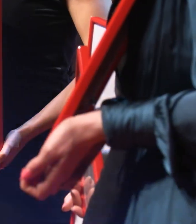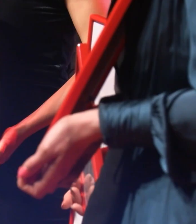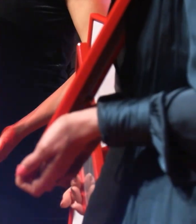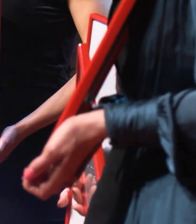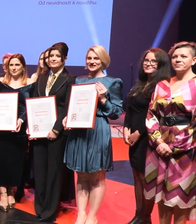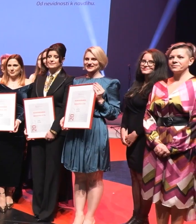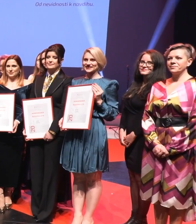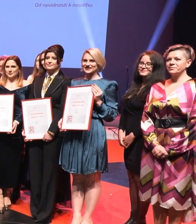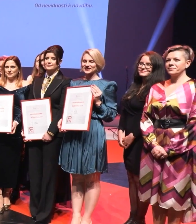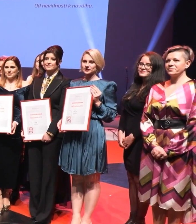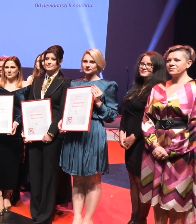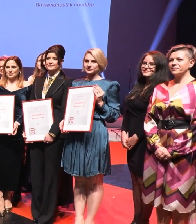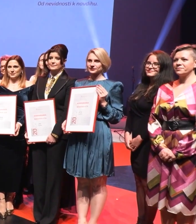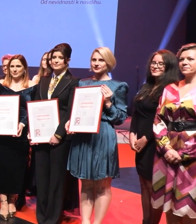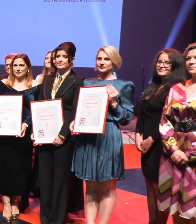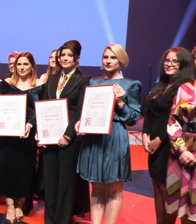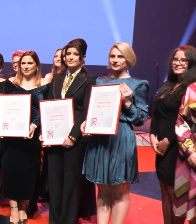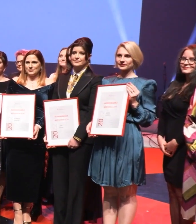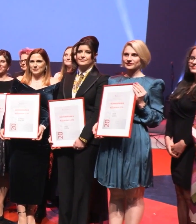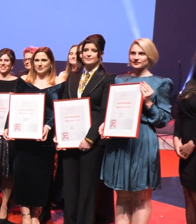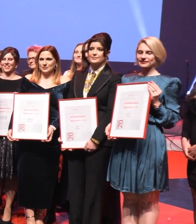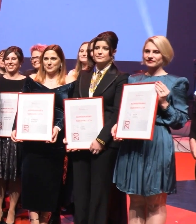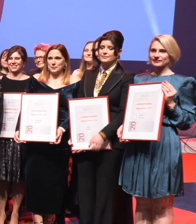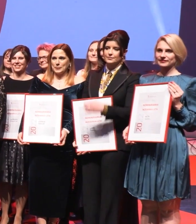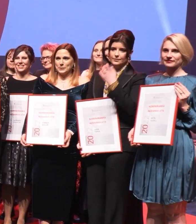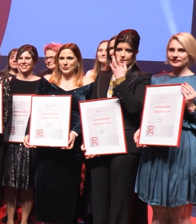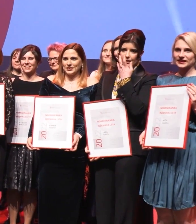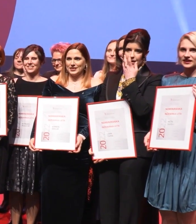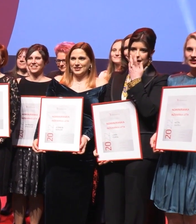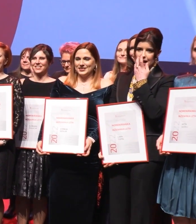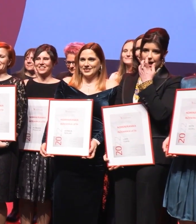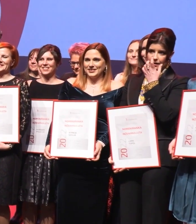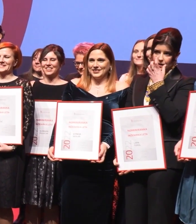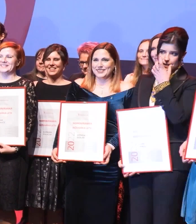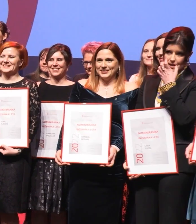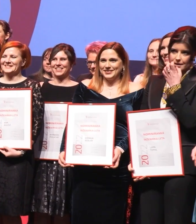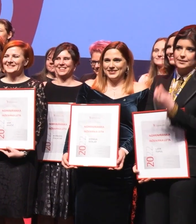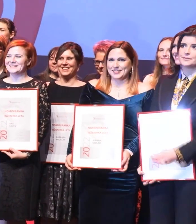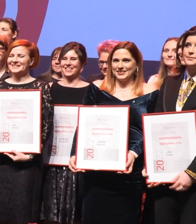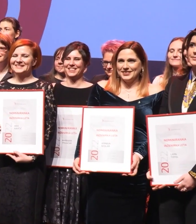Mikrofon umaknjen.